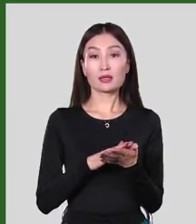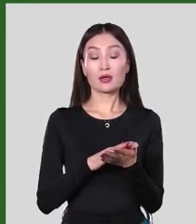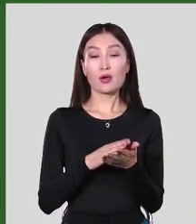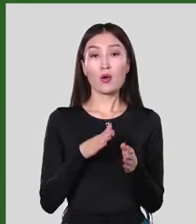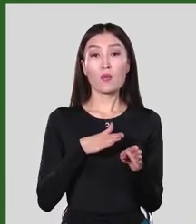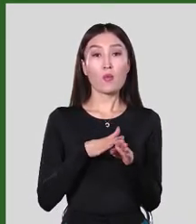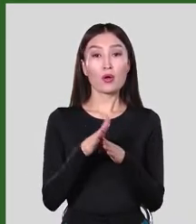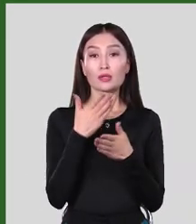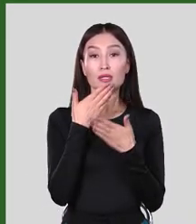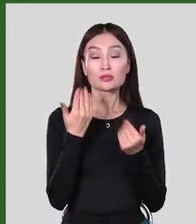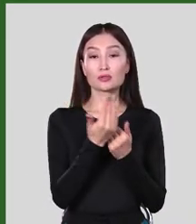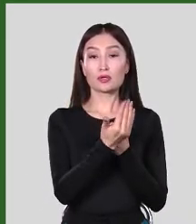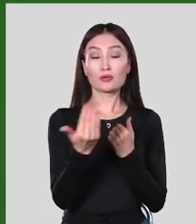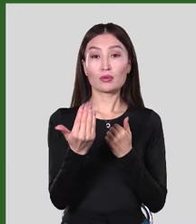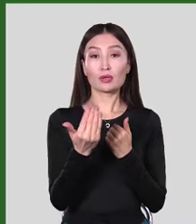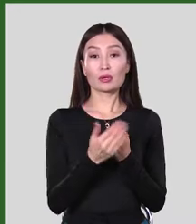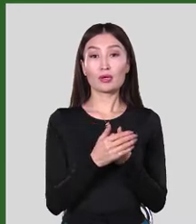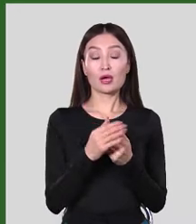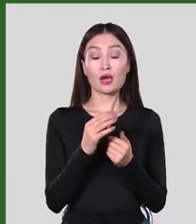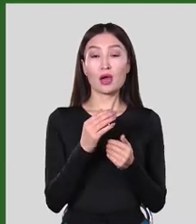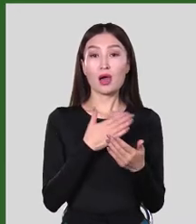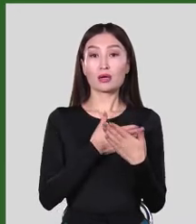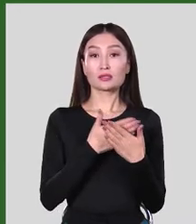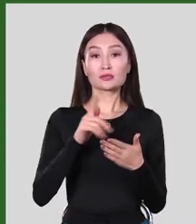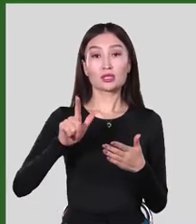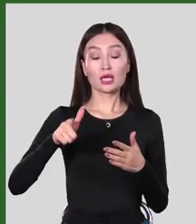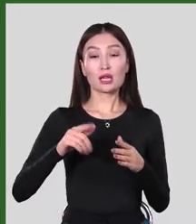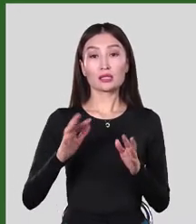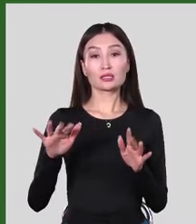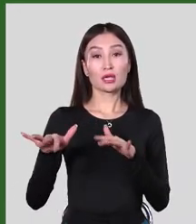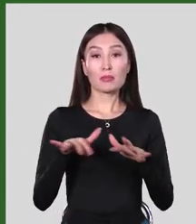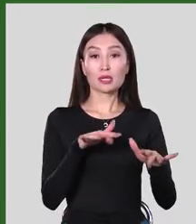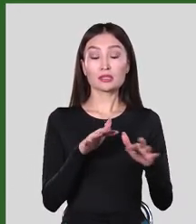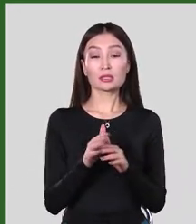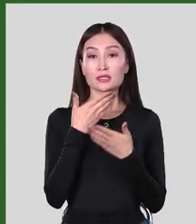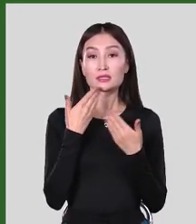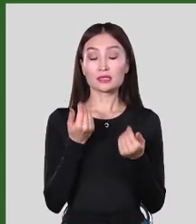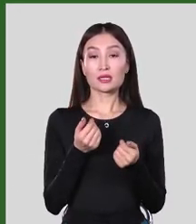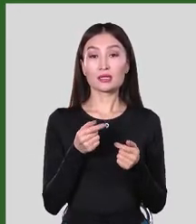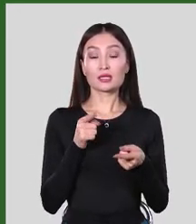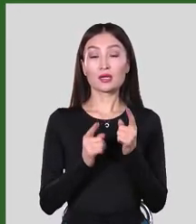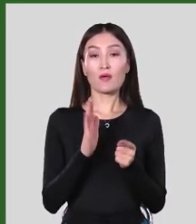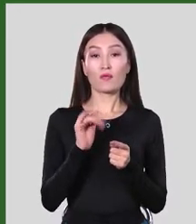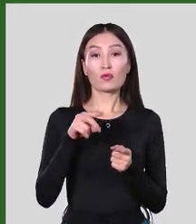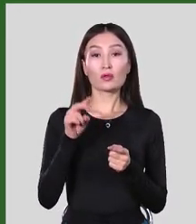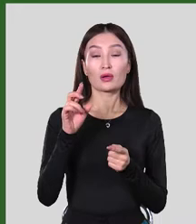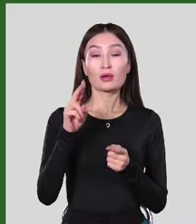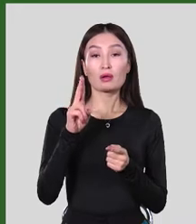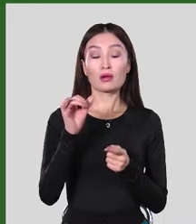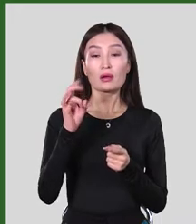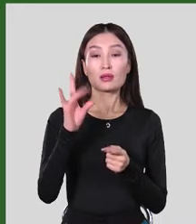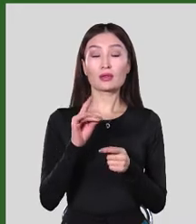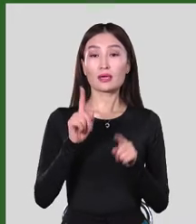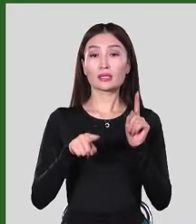полное отсутствие в ее пределах активных геологических процессов. Здесь нет действующих вулканов и